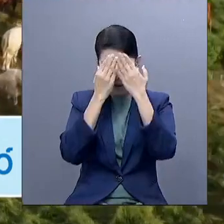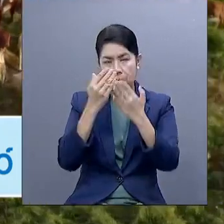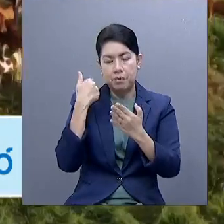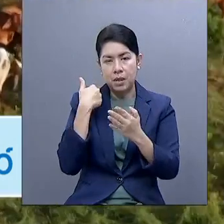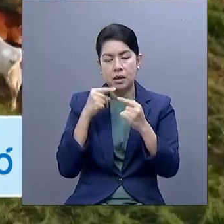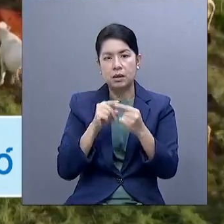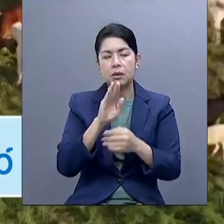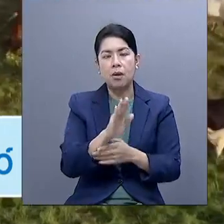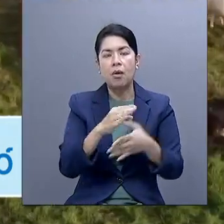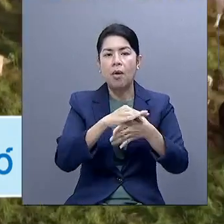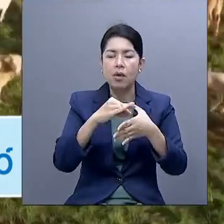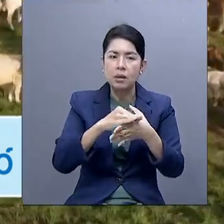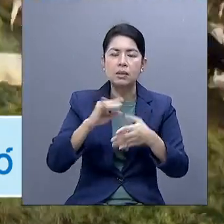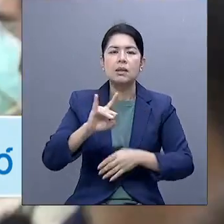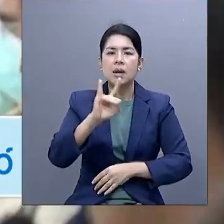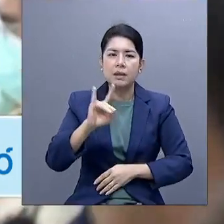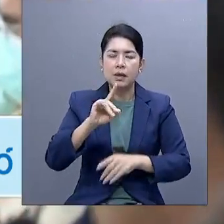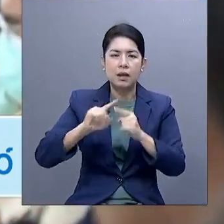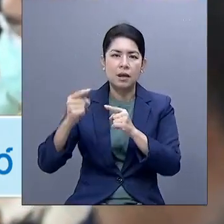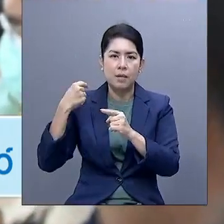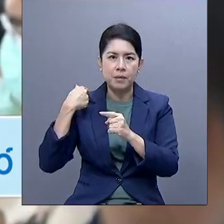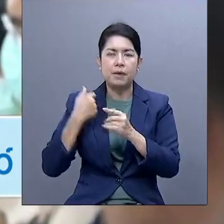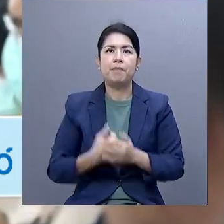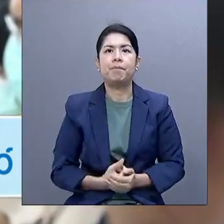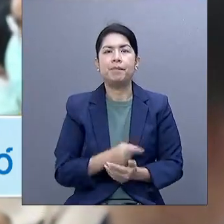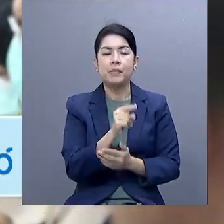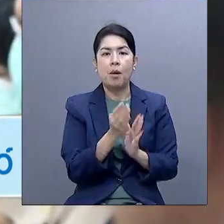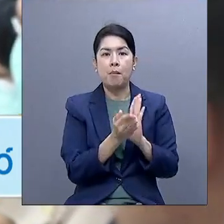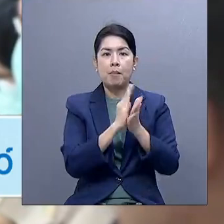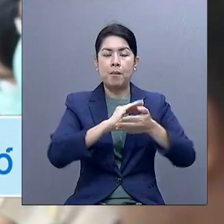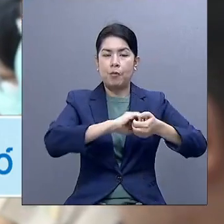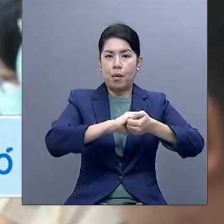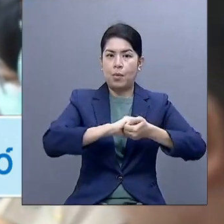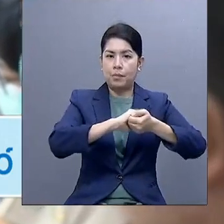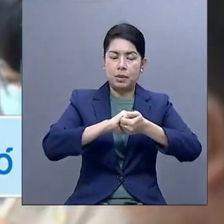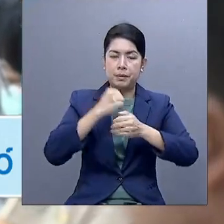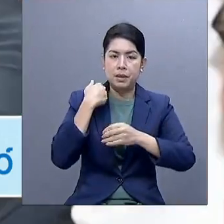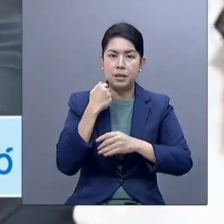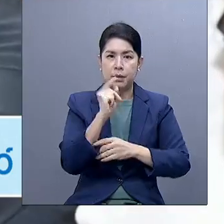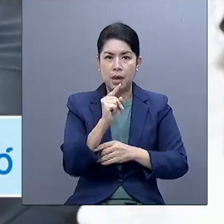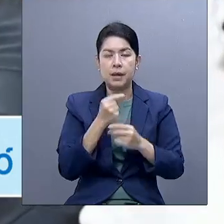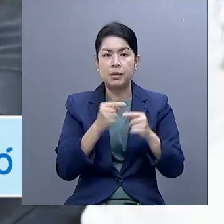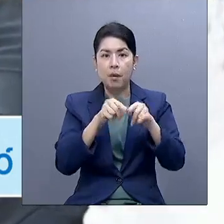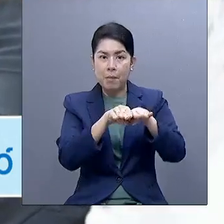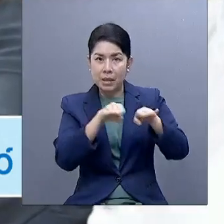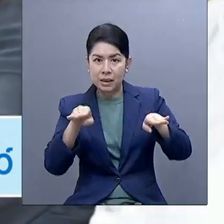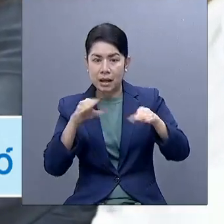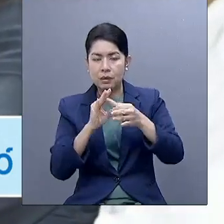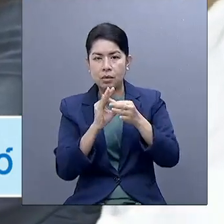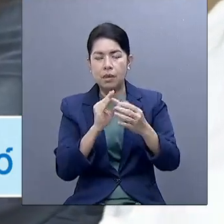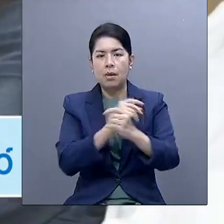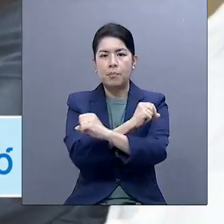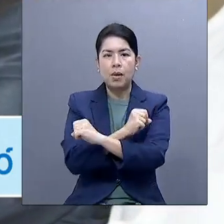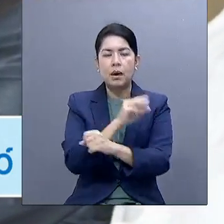านจากกรมปศุสัตว์ค่ะ โดยความสำเร็จนี้นะครับก็เป็นการผนวกรวมกันของ2มาตรฐานหลักครับได้แก่มาตรฐานความปลอดภัยโดยกร